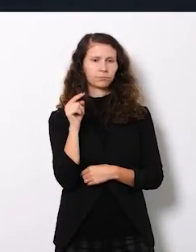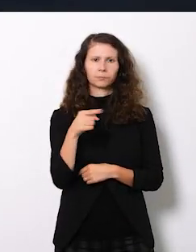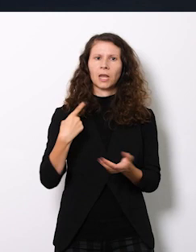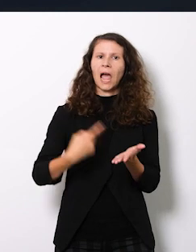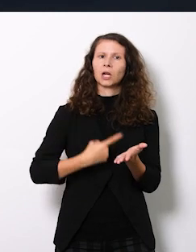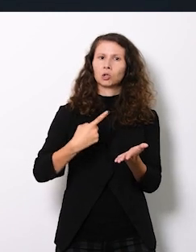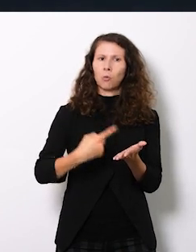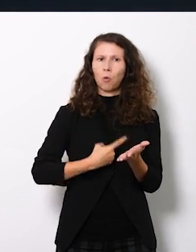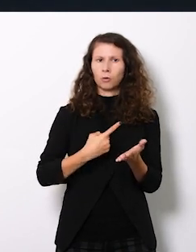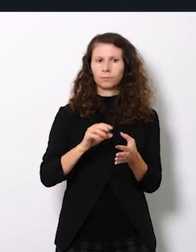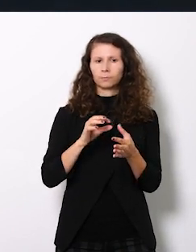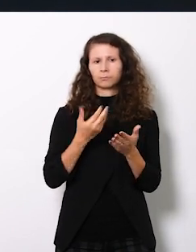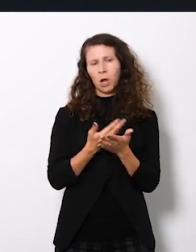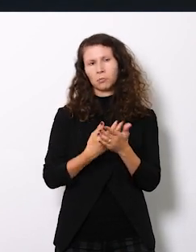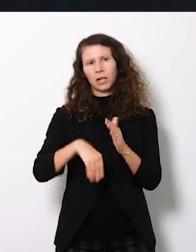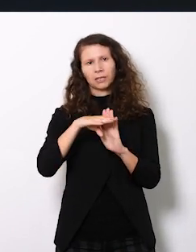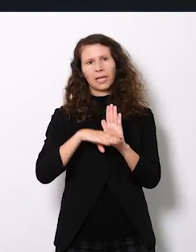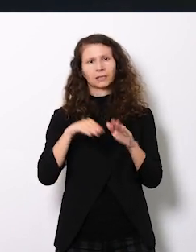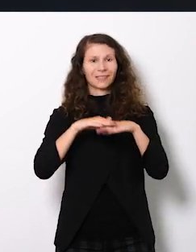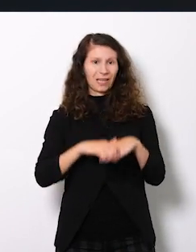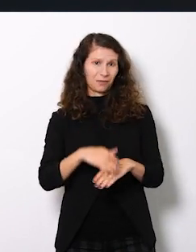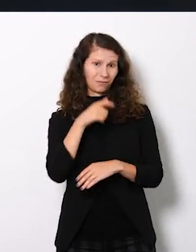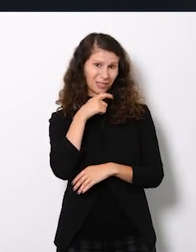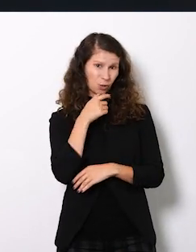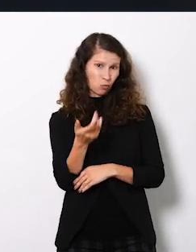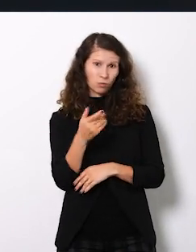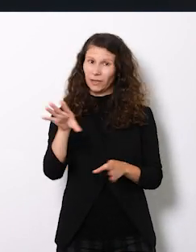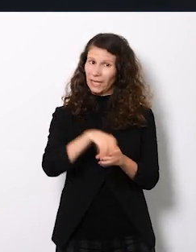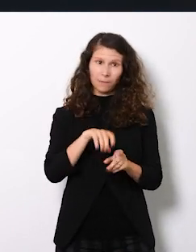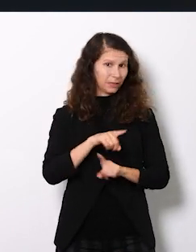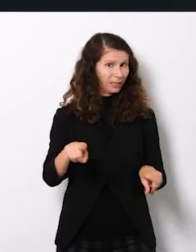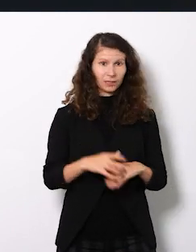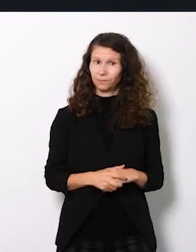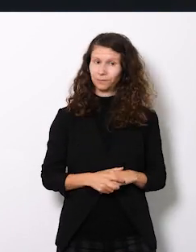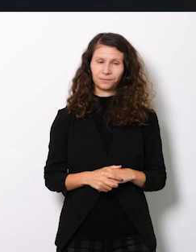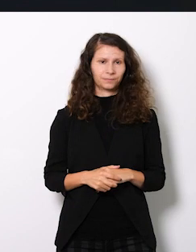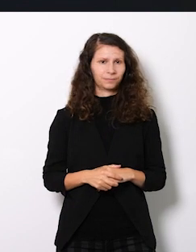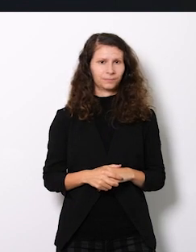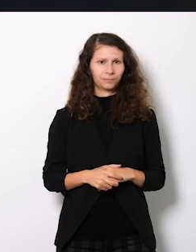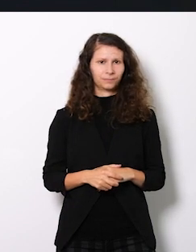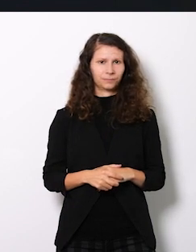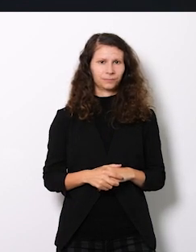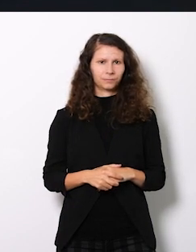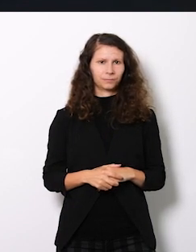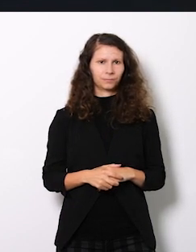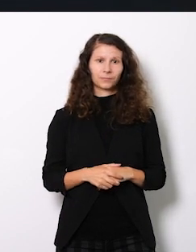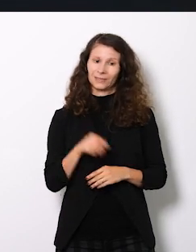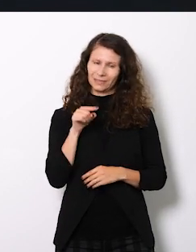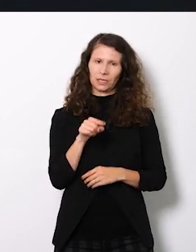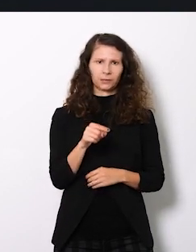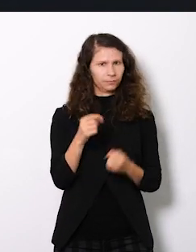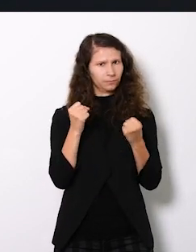Ansprüche aus zum Beispiel der gesetzlichen Rentenversicherung ja nicht berücksichtigt sind. Das ist aber eine